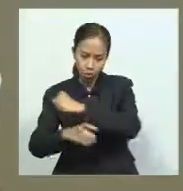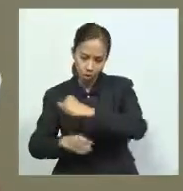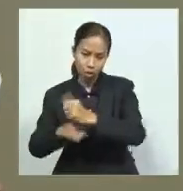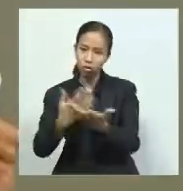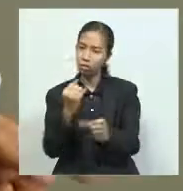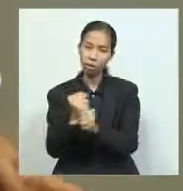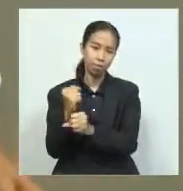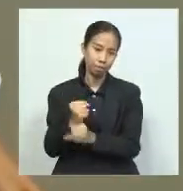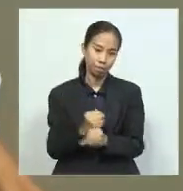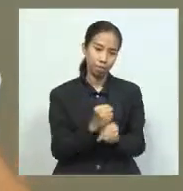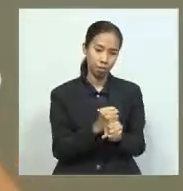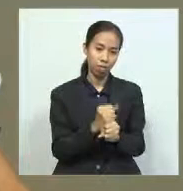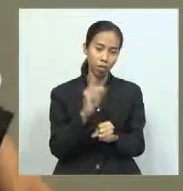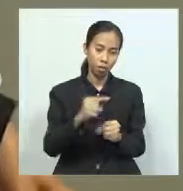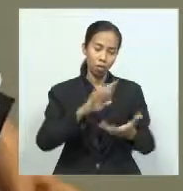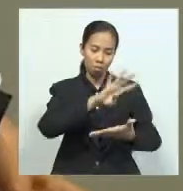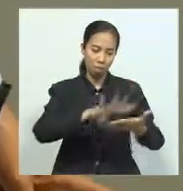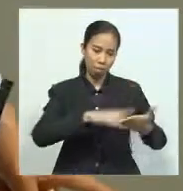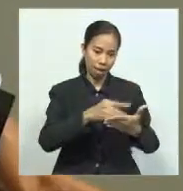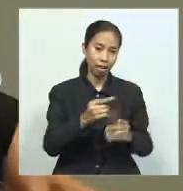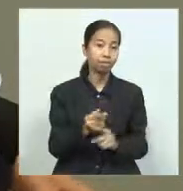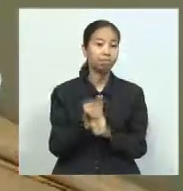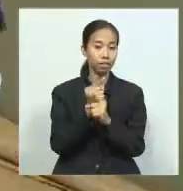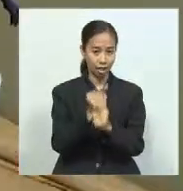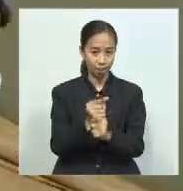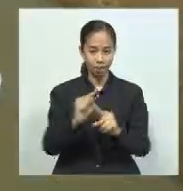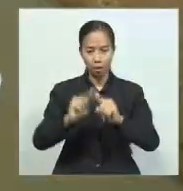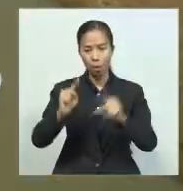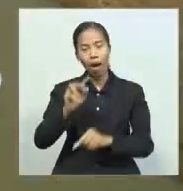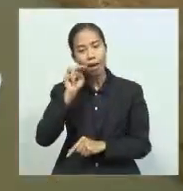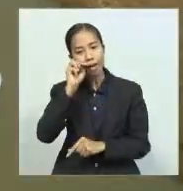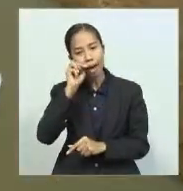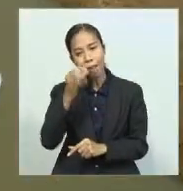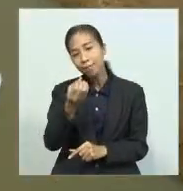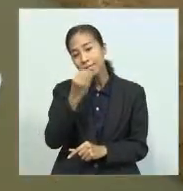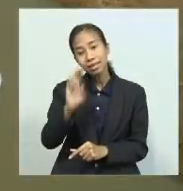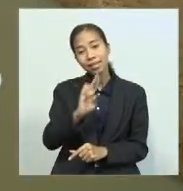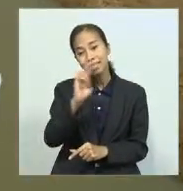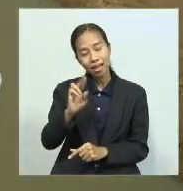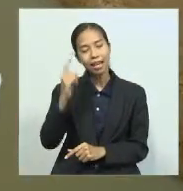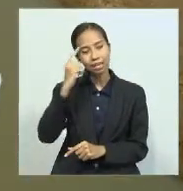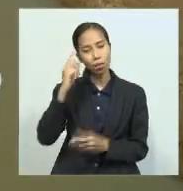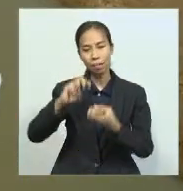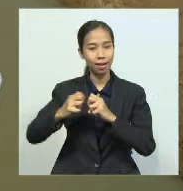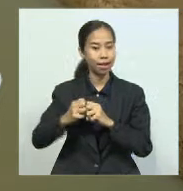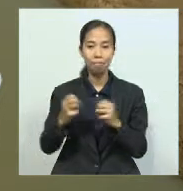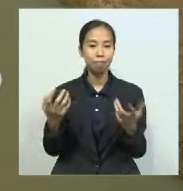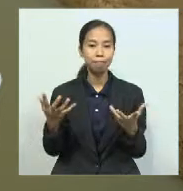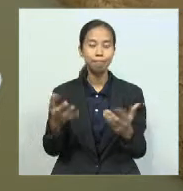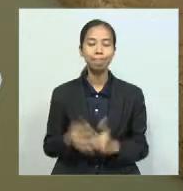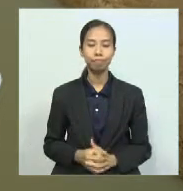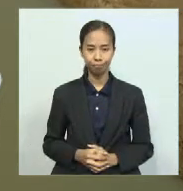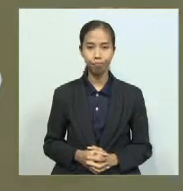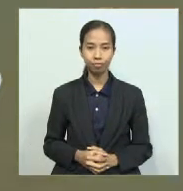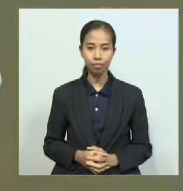ผลผลิตอื่นๆได้ทันตามกำหนดนะครับส่วนน้ำอุปโภคบริโภคทางชลประทานจังหวัดบอกว่าไม่มีปัญหาขาดแคลนน้ำตอนนี้นะครับ